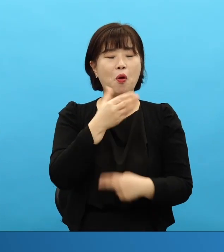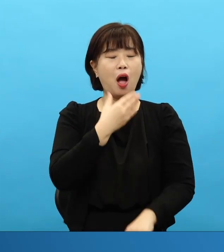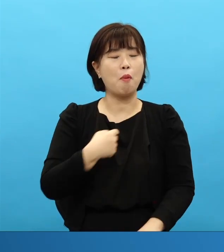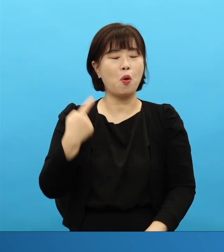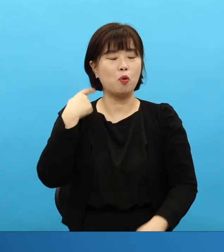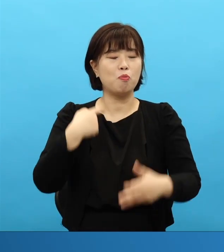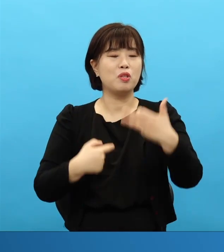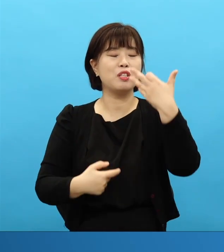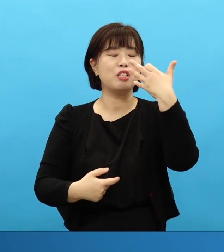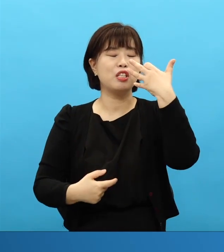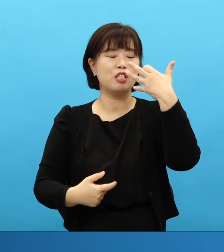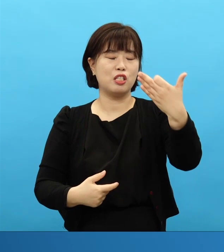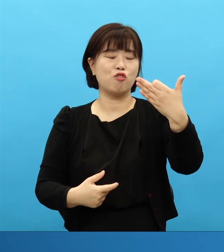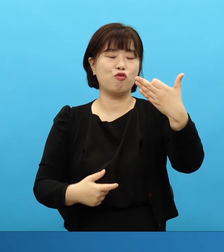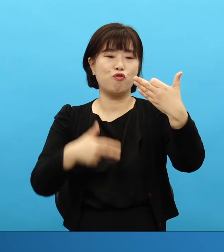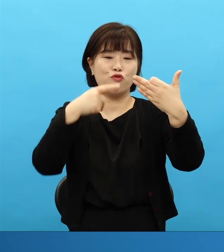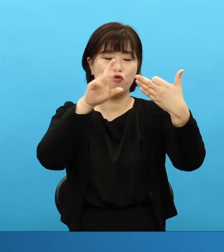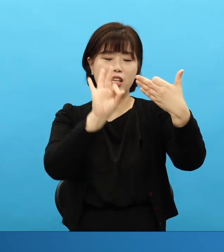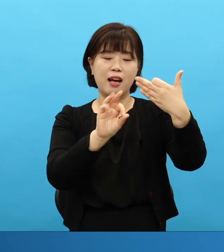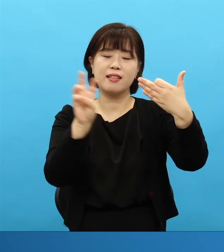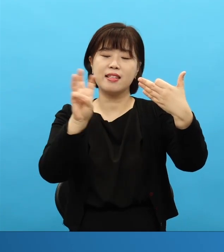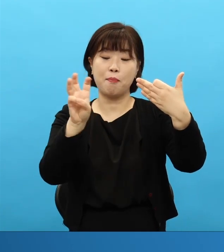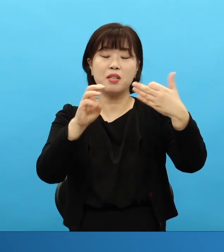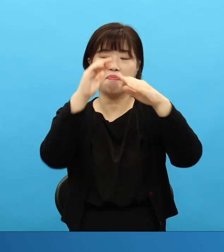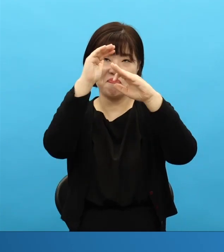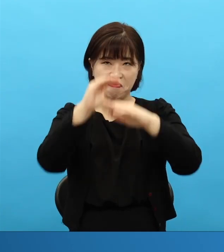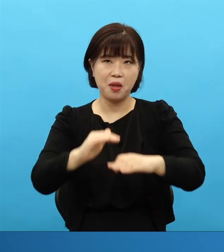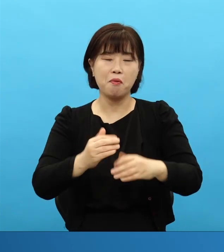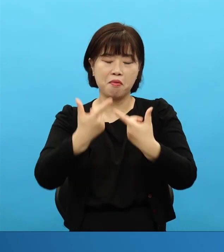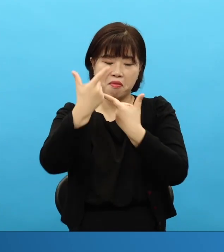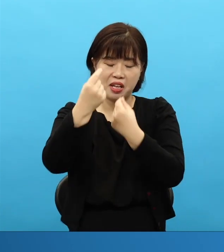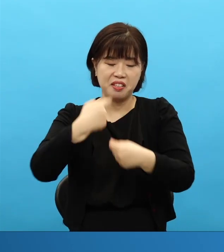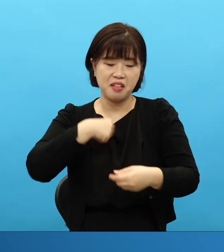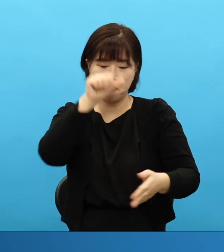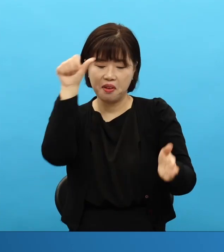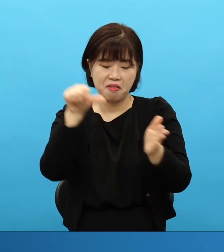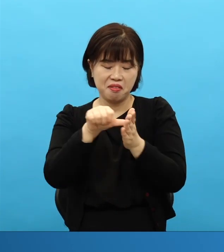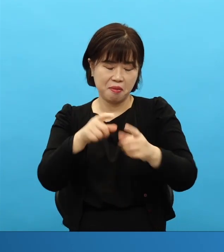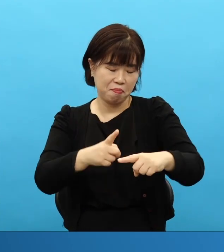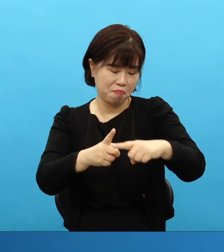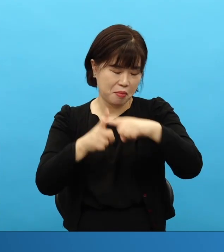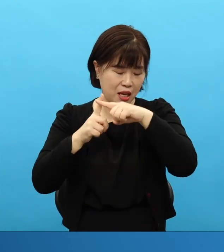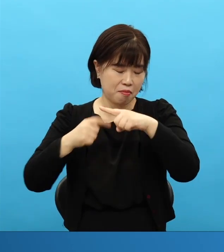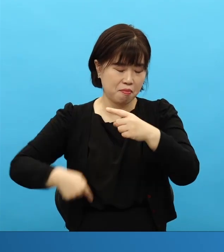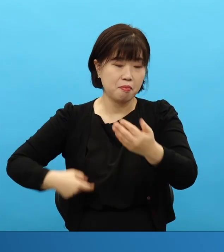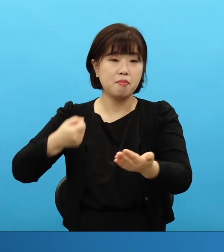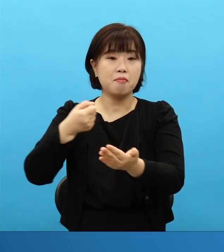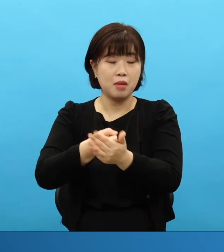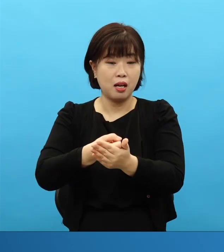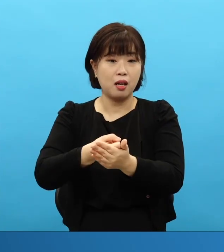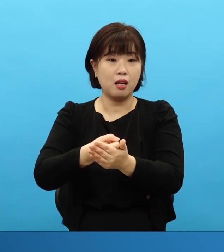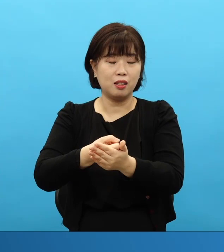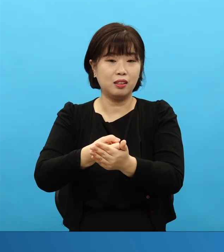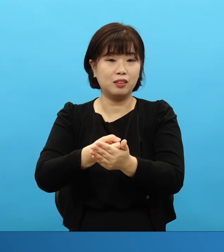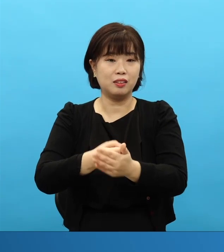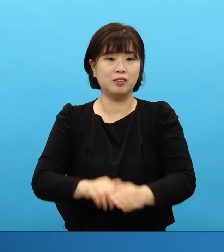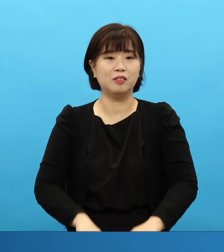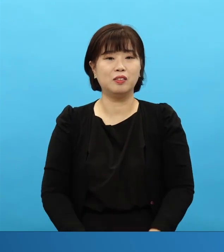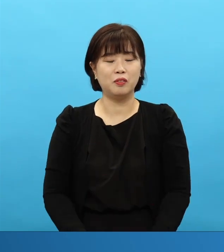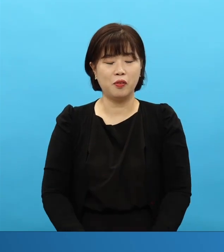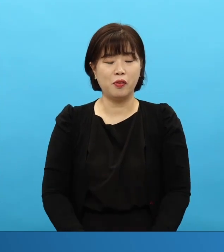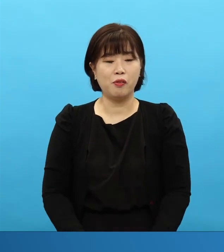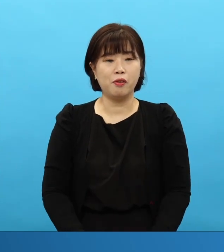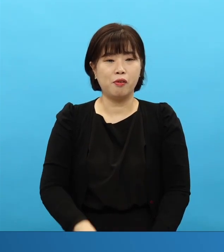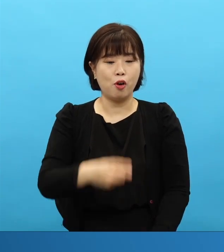되겠다. 그때 51살이었습니다. 그때부터 이제 부산으로 이제 그림자같이 우리 전도자 유